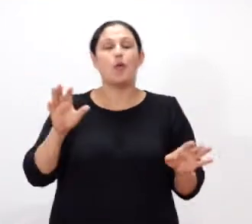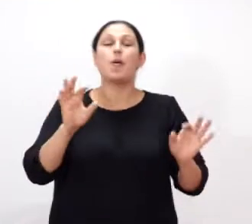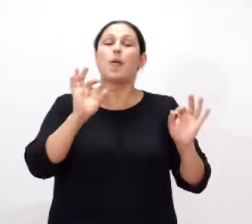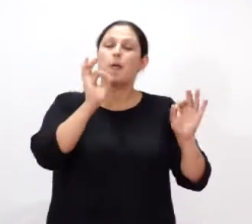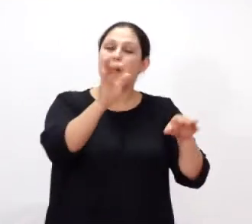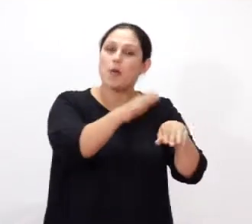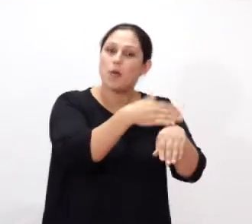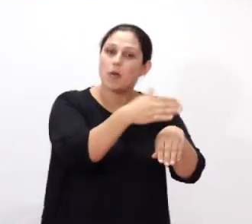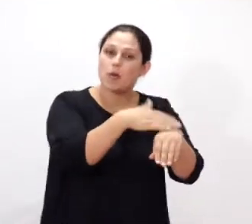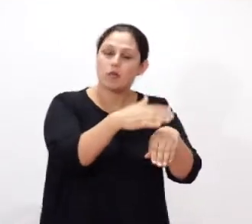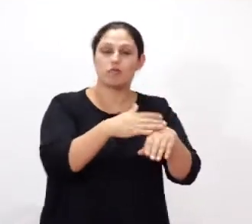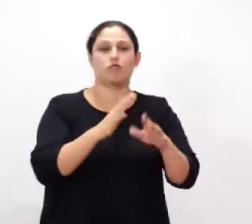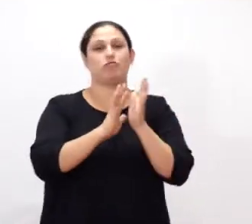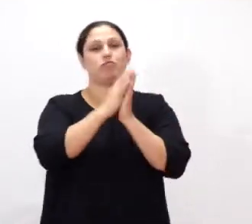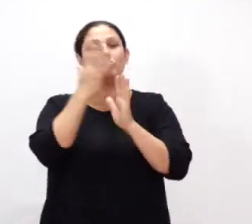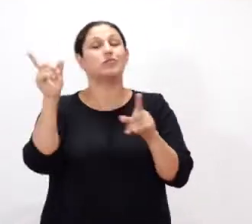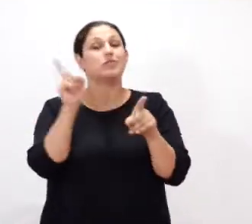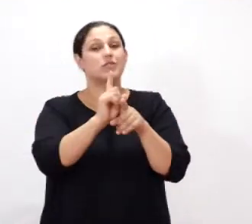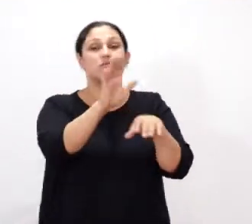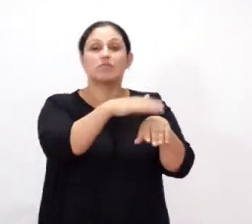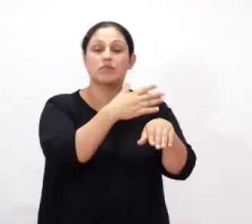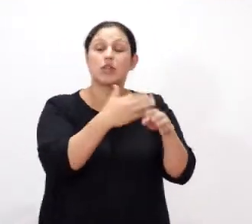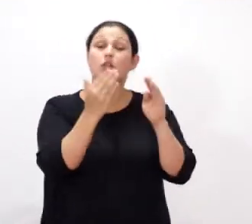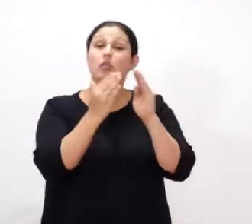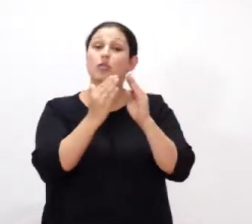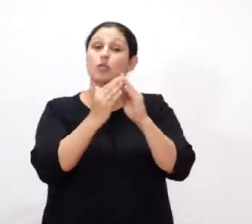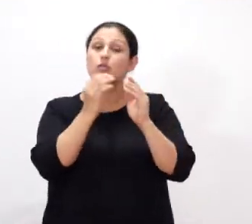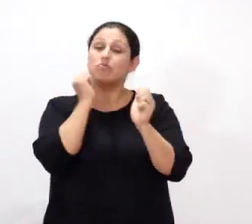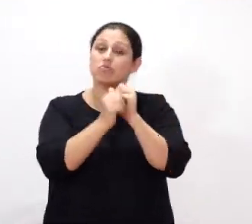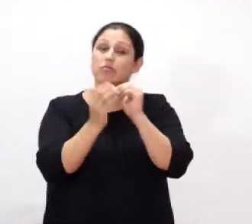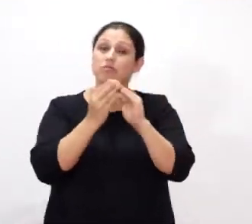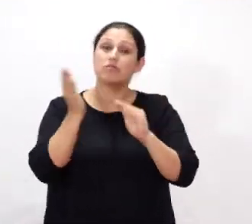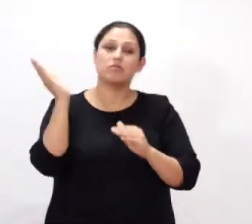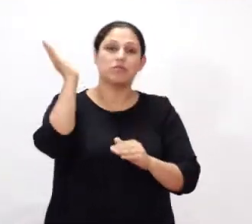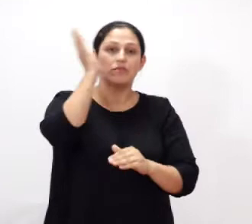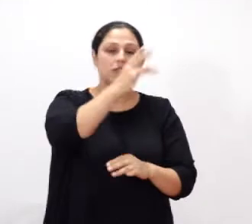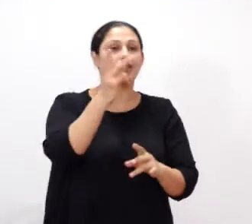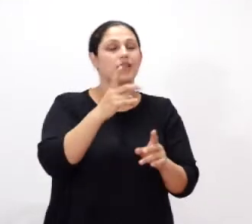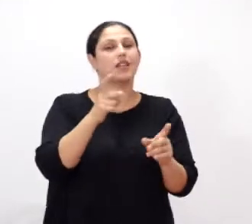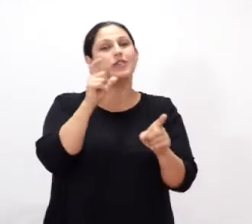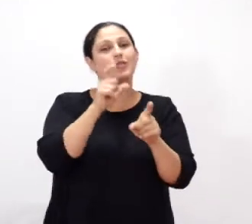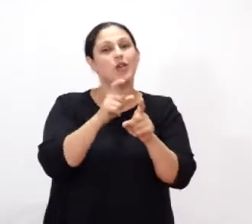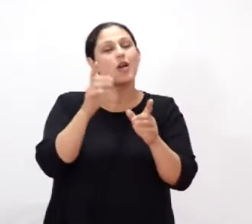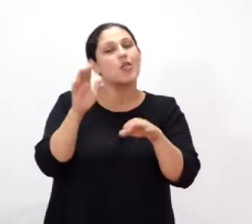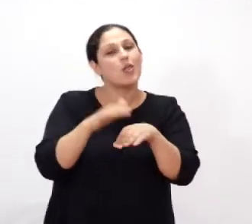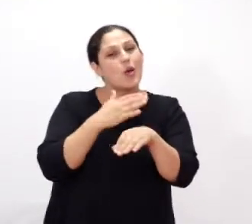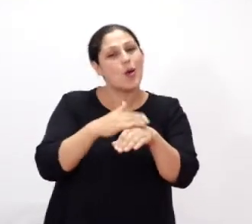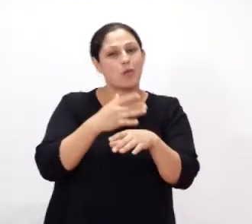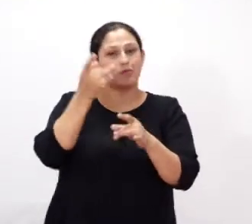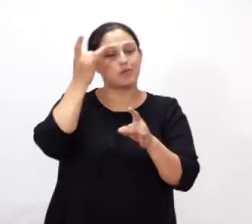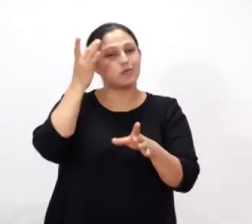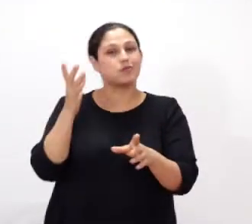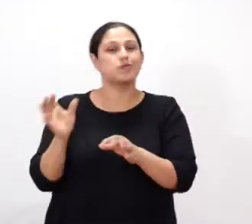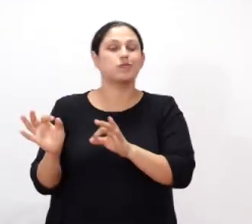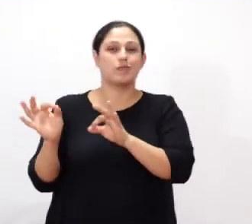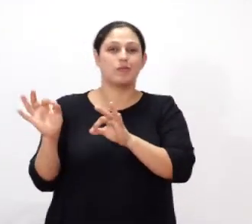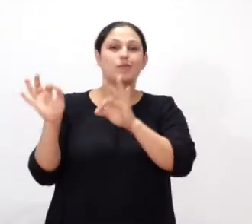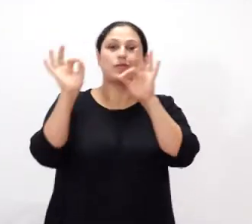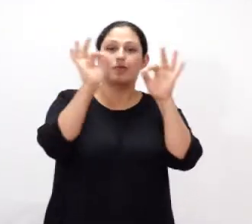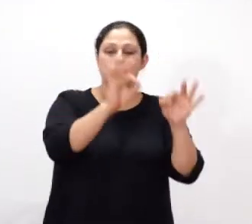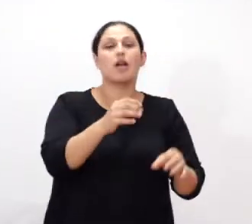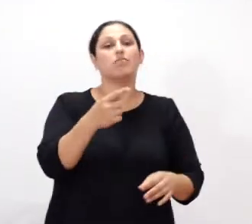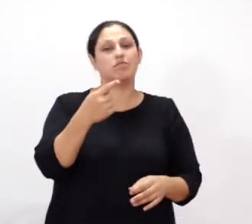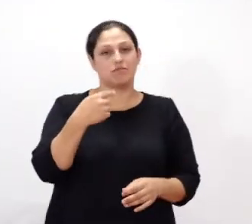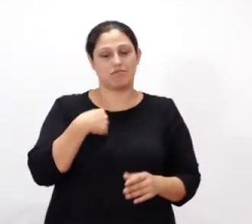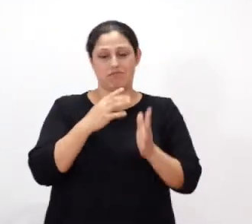زرگوشک همیشه به خانه هایتان خبرهای خوب رسانید اکنون به من یک